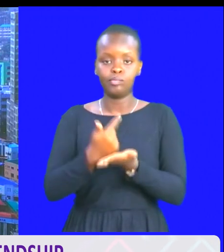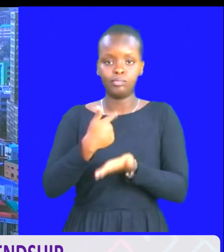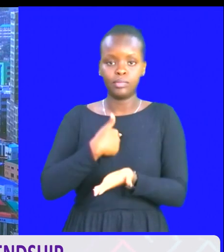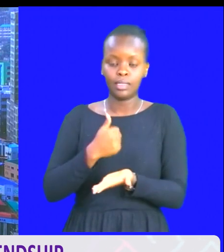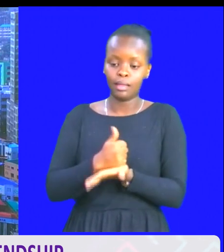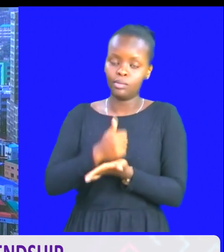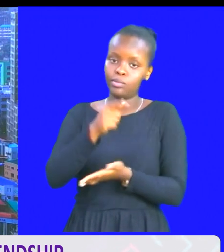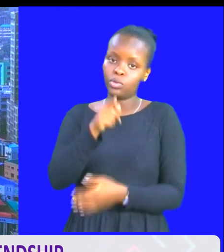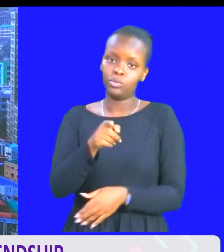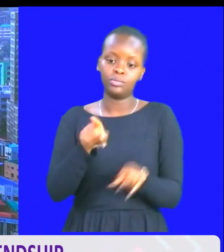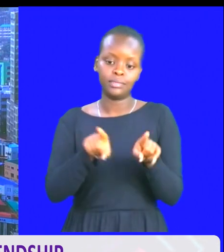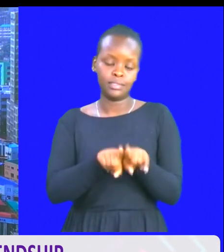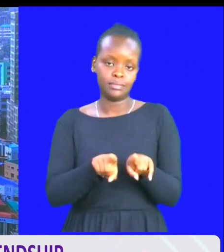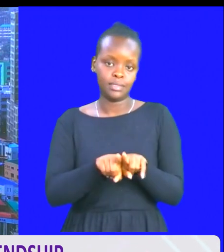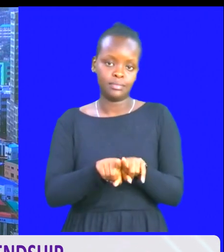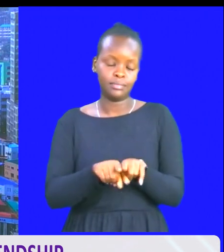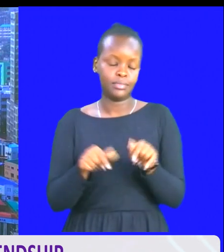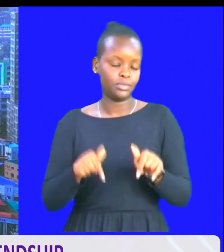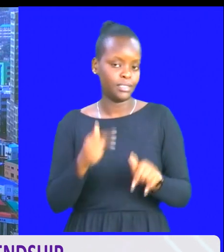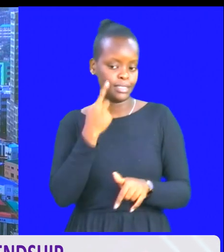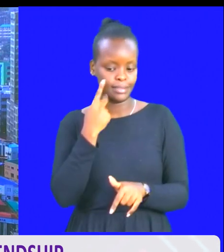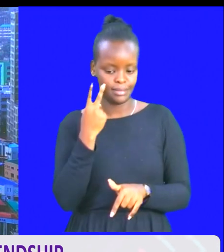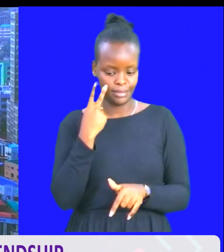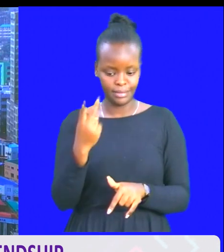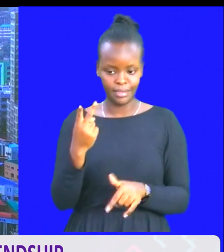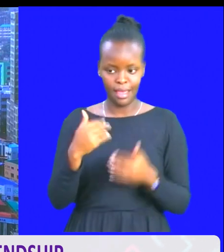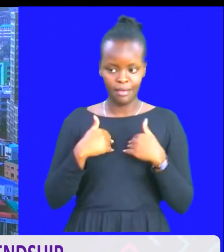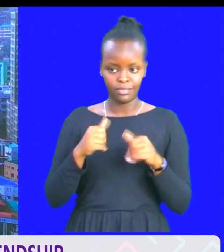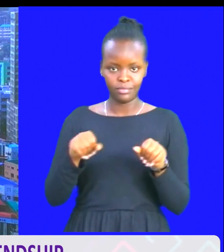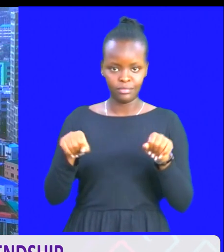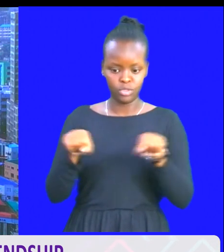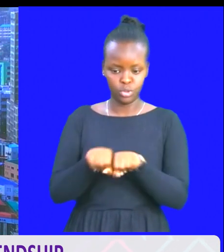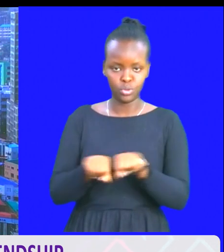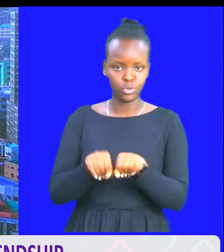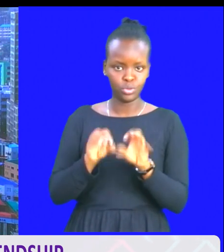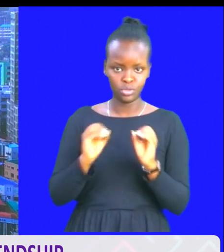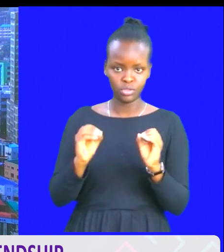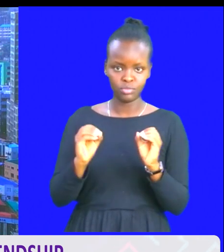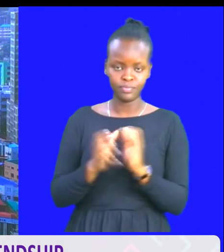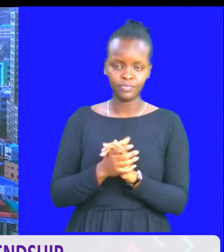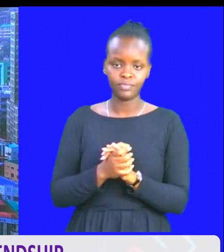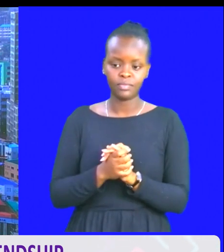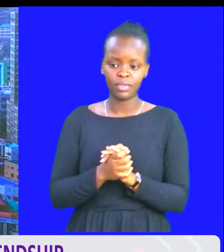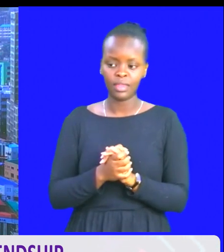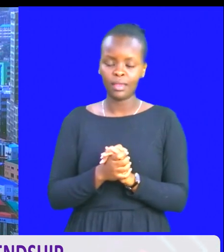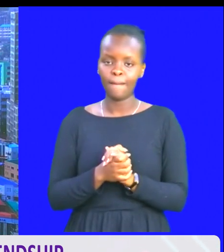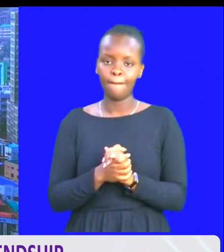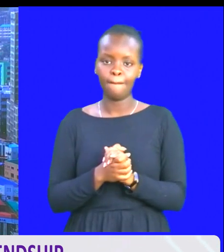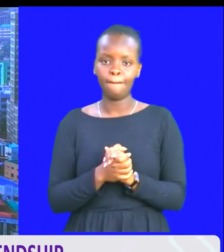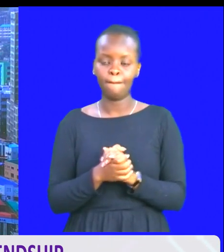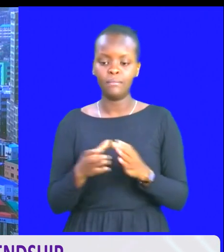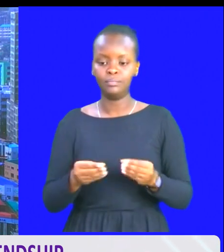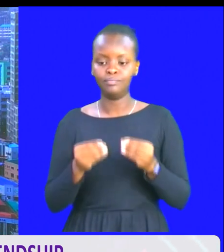jana ni ona huko na viatu, si leo ni wanapia mimi ni kona patipatu, wata kuna penye, nasaidia. Ndiyo, life